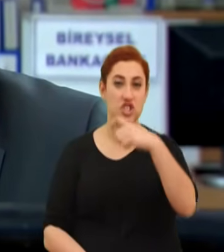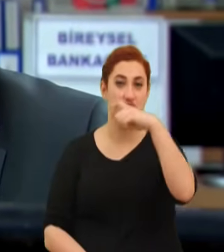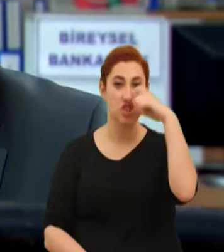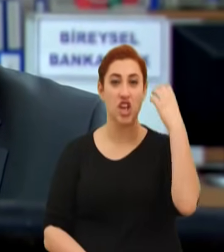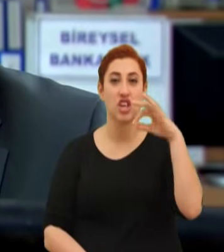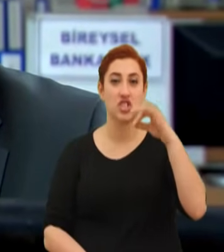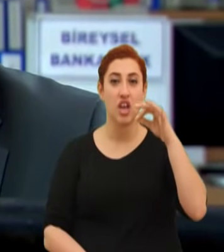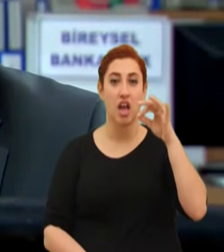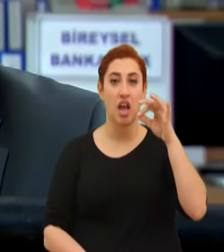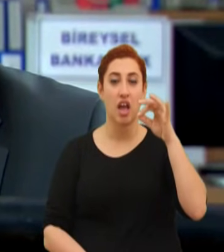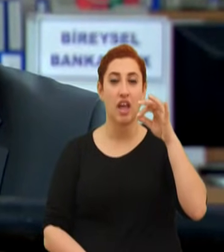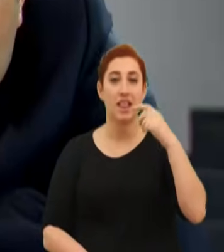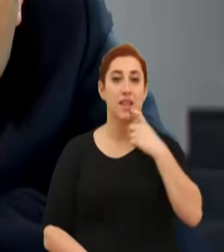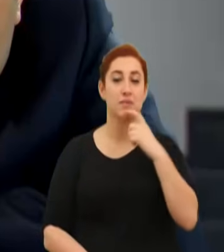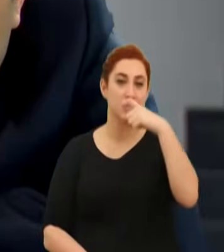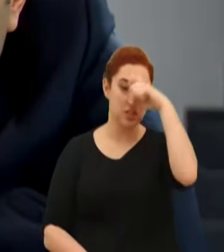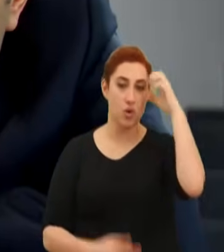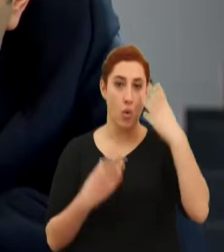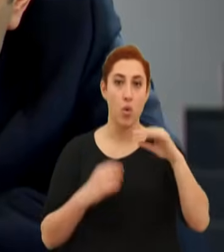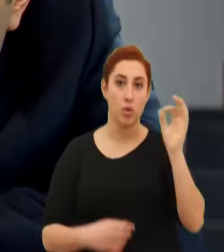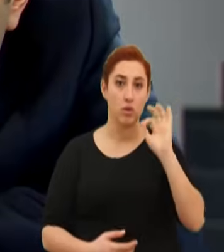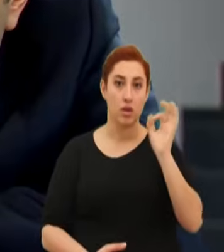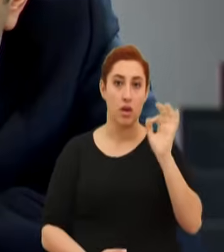Sıcak çay demiri ısıttı tabii.